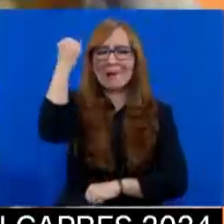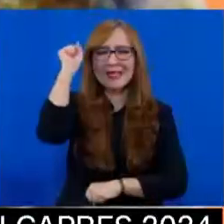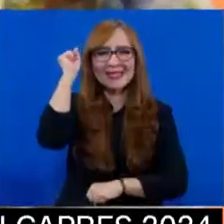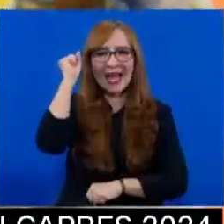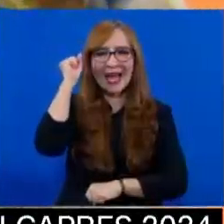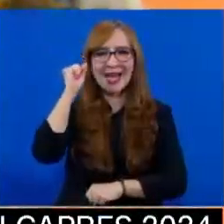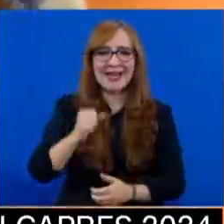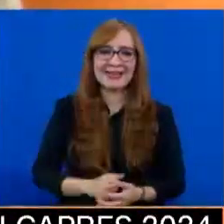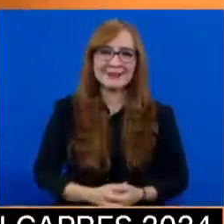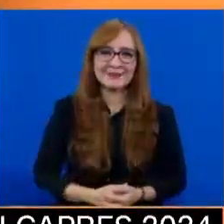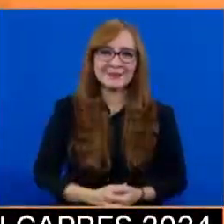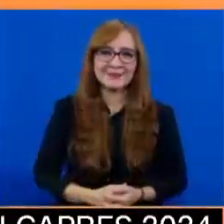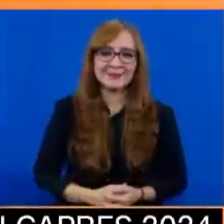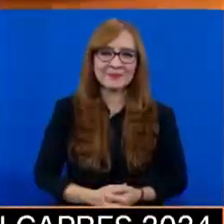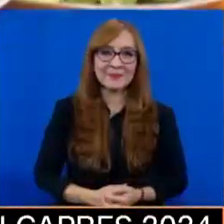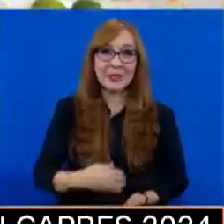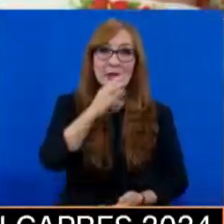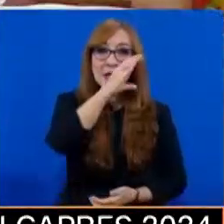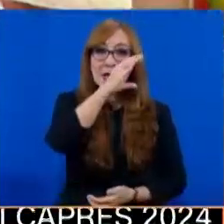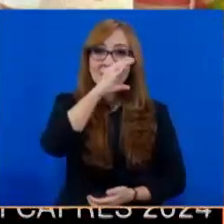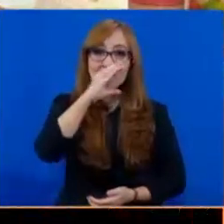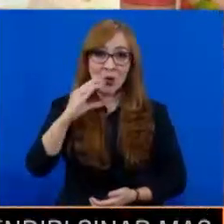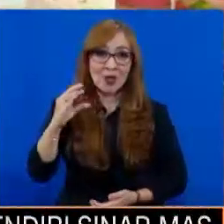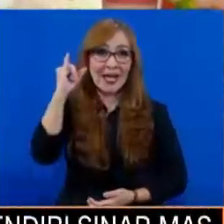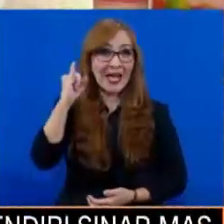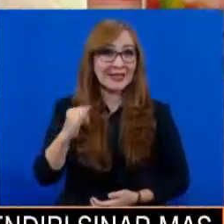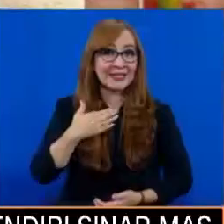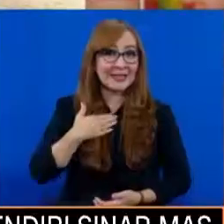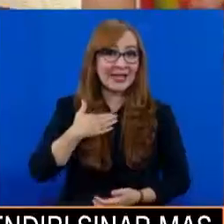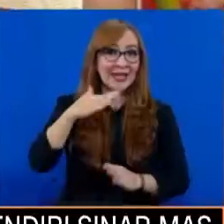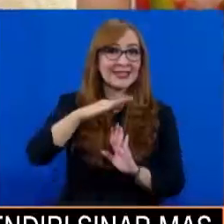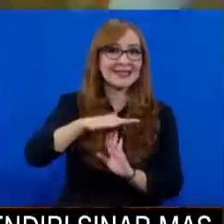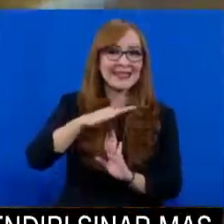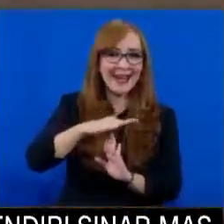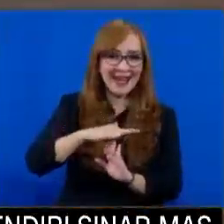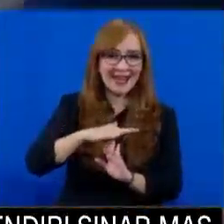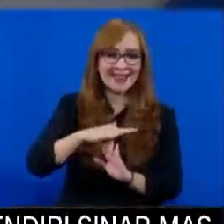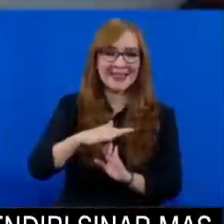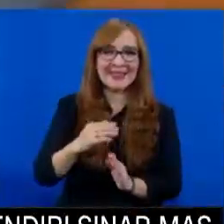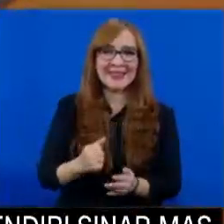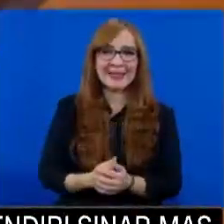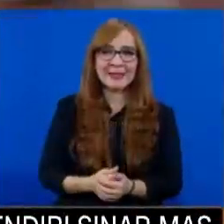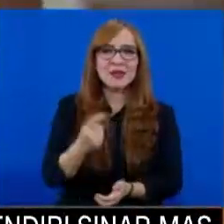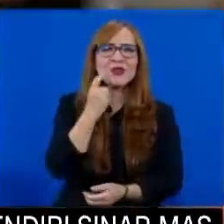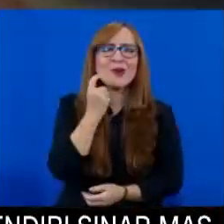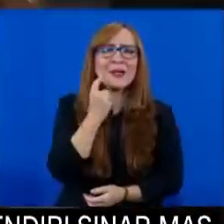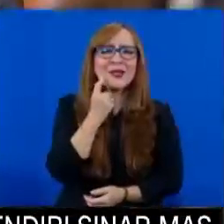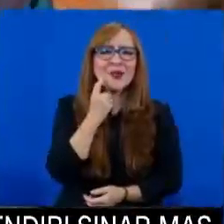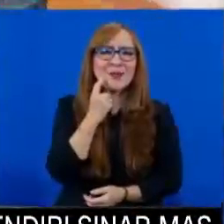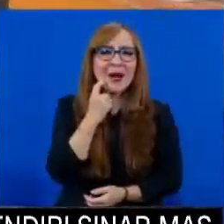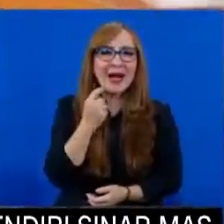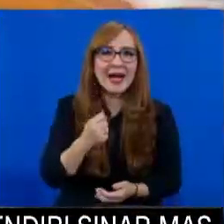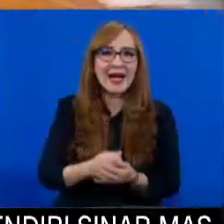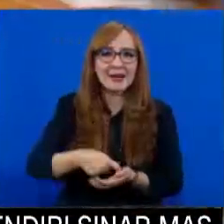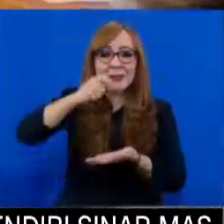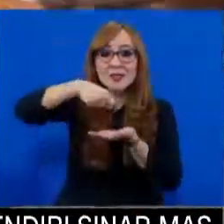waktu. Sore menjelang, akhirnya saya bisa beristirahat hari ini. Waktunya icip-icip kuliner yang sedari pagi sudah saya